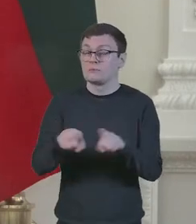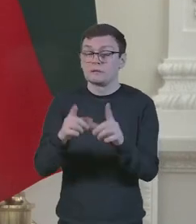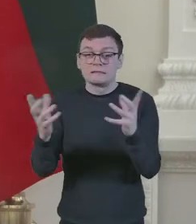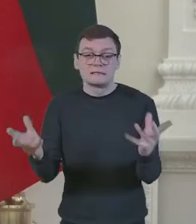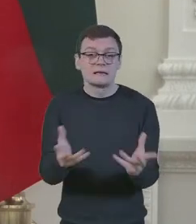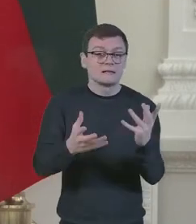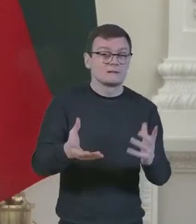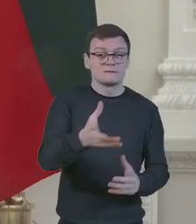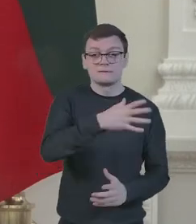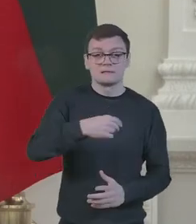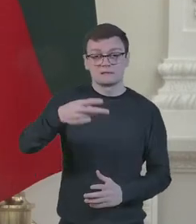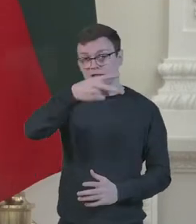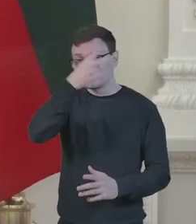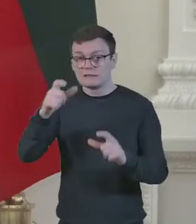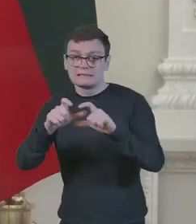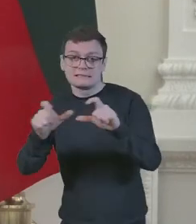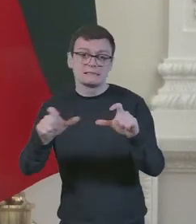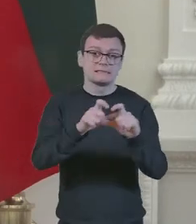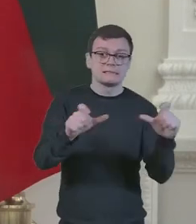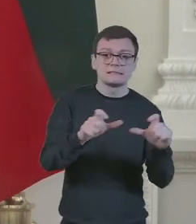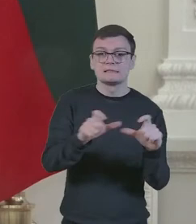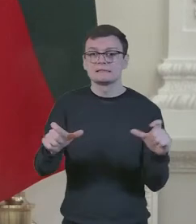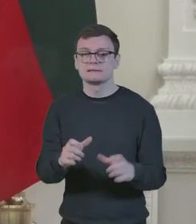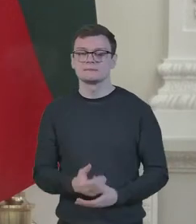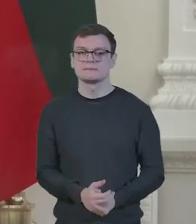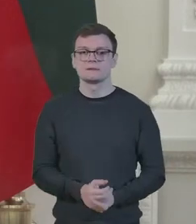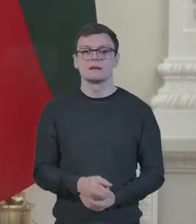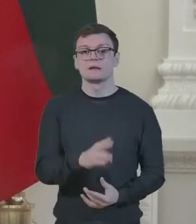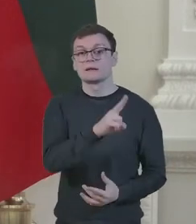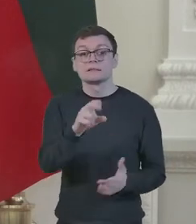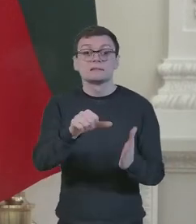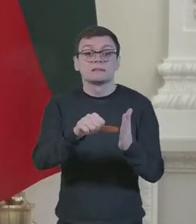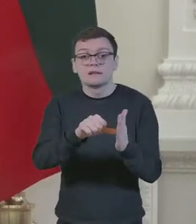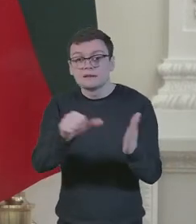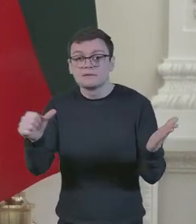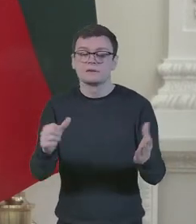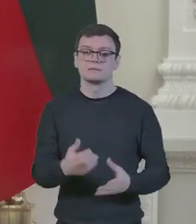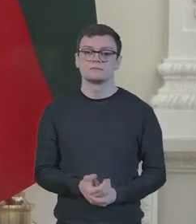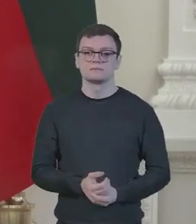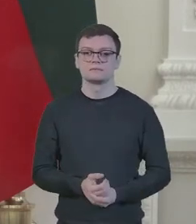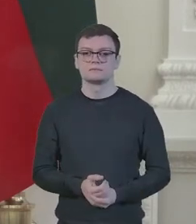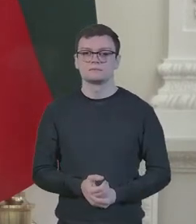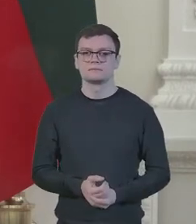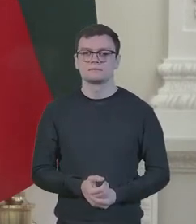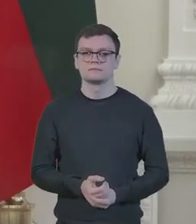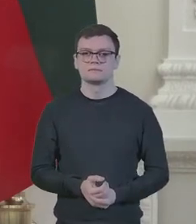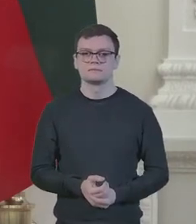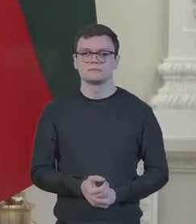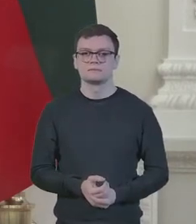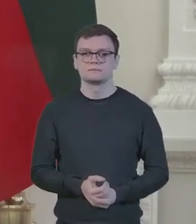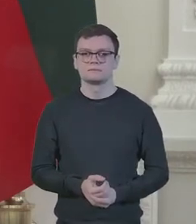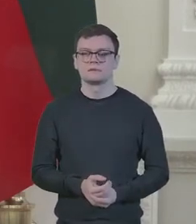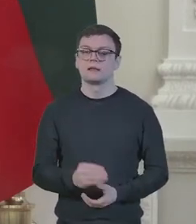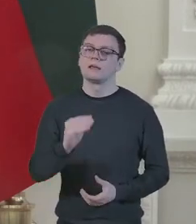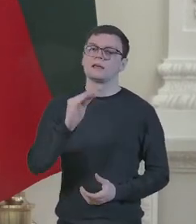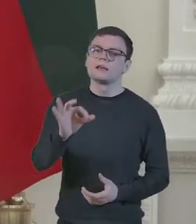visas Lietuvos institucijas, kurios dalyvauja atitinkamose